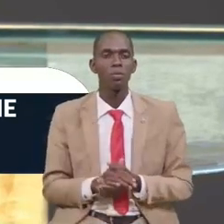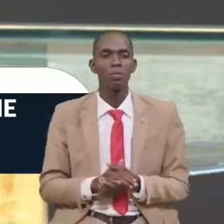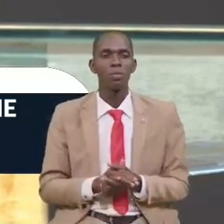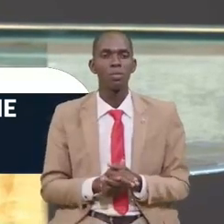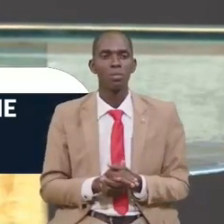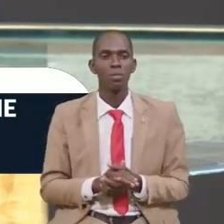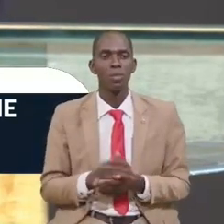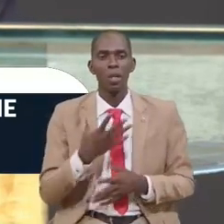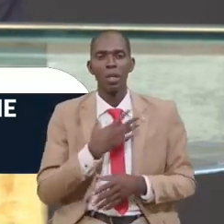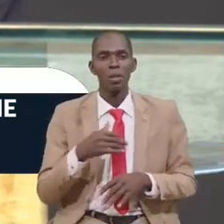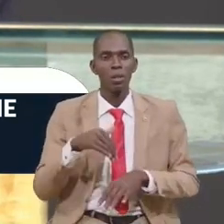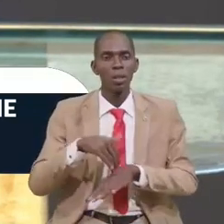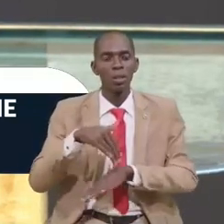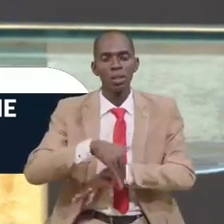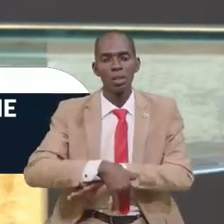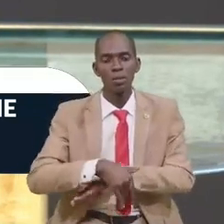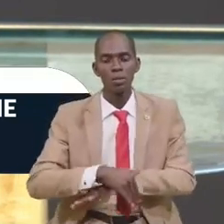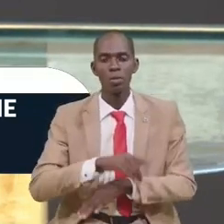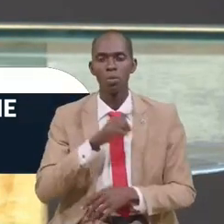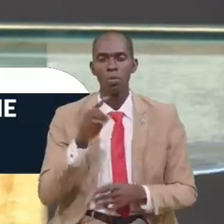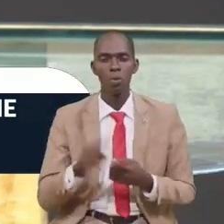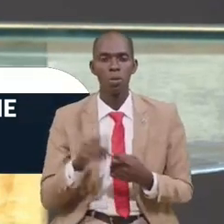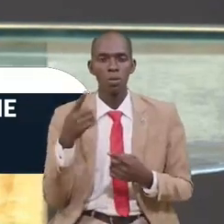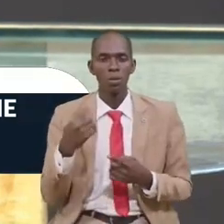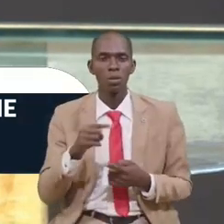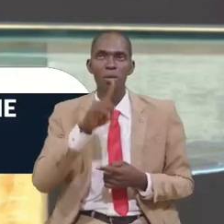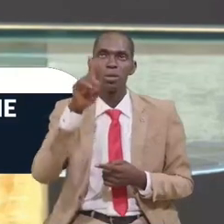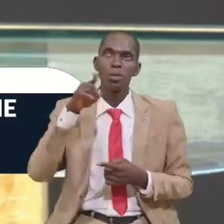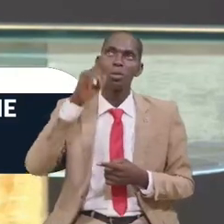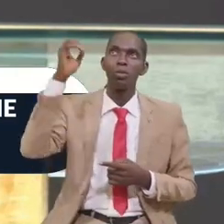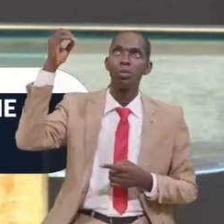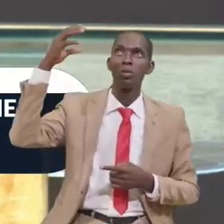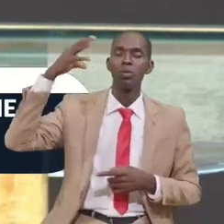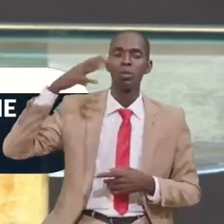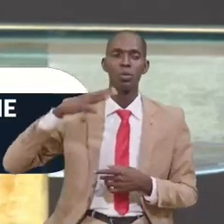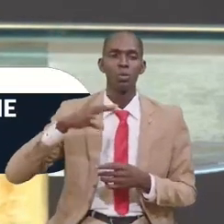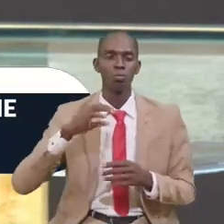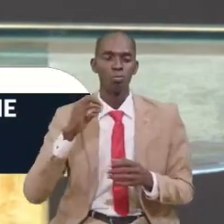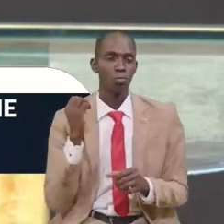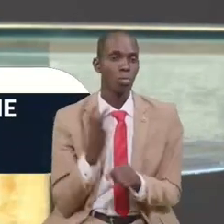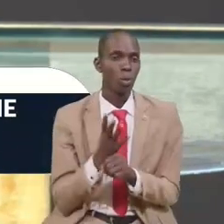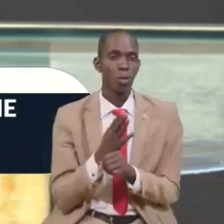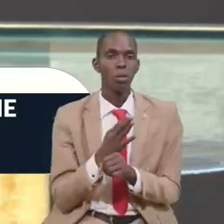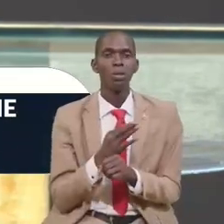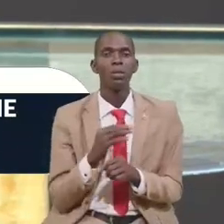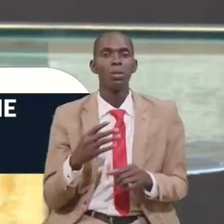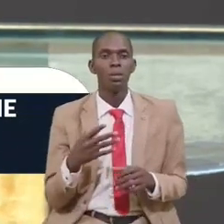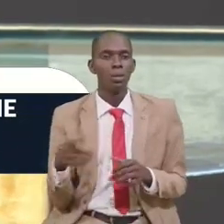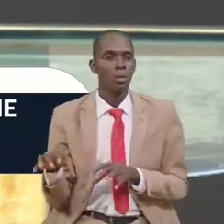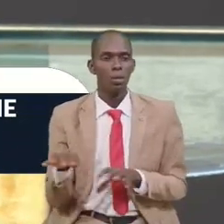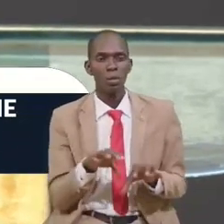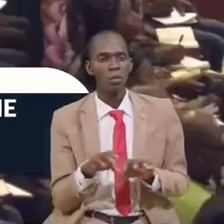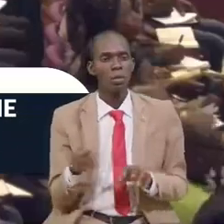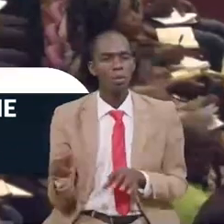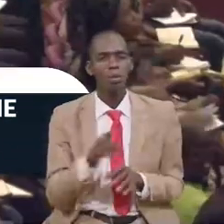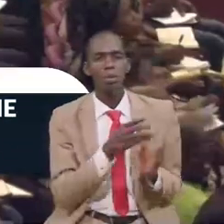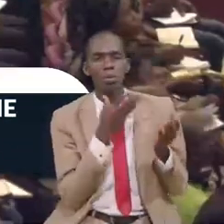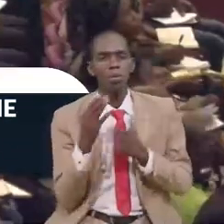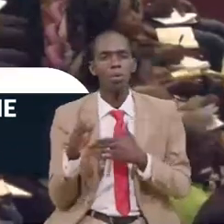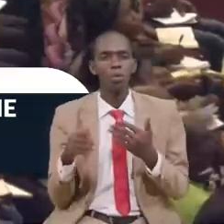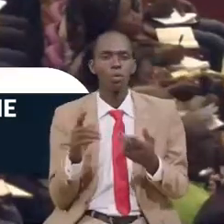le soir après le coucher du soleil, on lui amena tous les